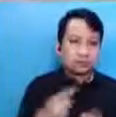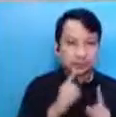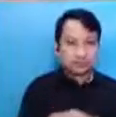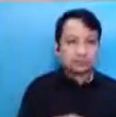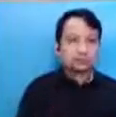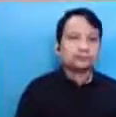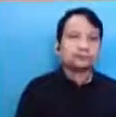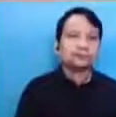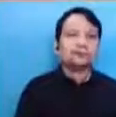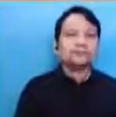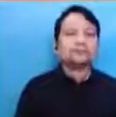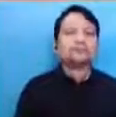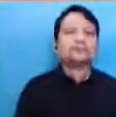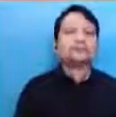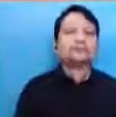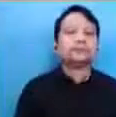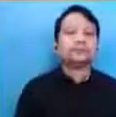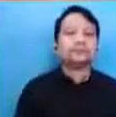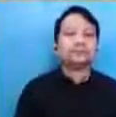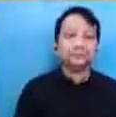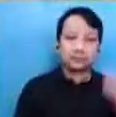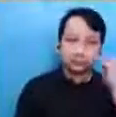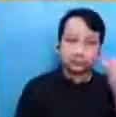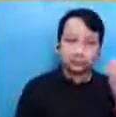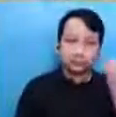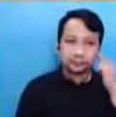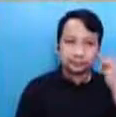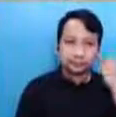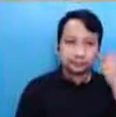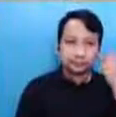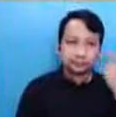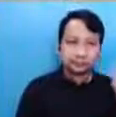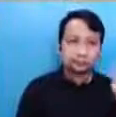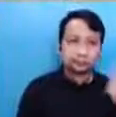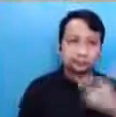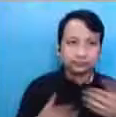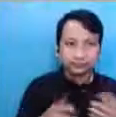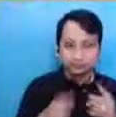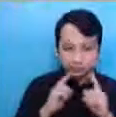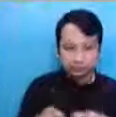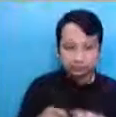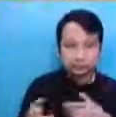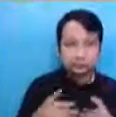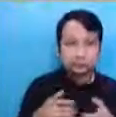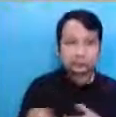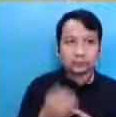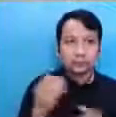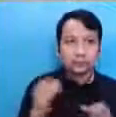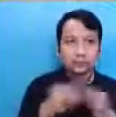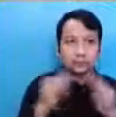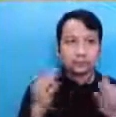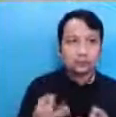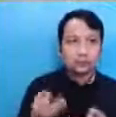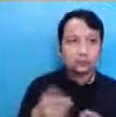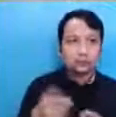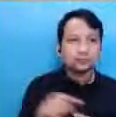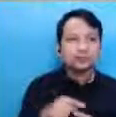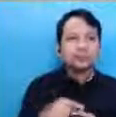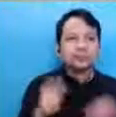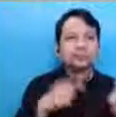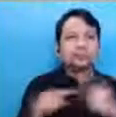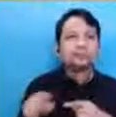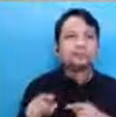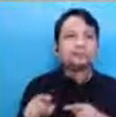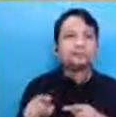Mayap. Sir Mark, Joey Gilas po ito. Nako, nasagot niyo na po yung tanong eh. Ilang pamilya o individuals yung nasa evacuation centers?